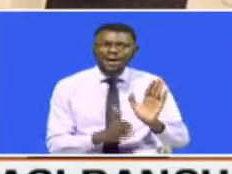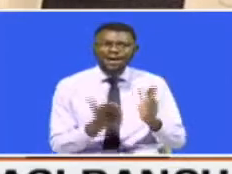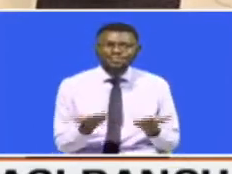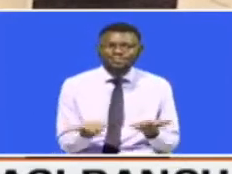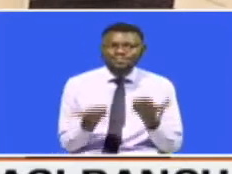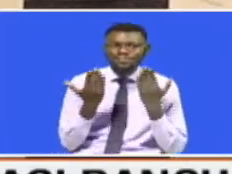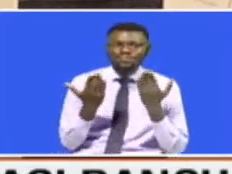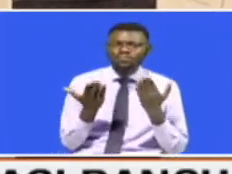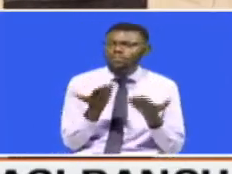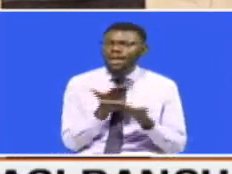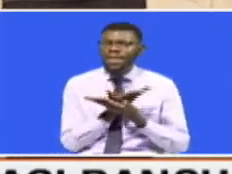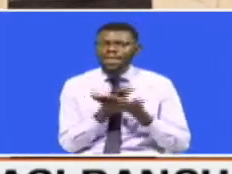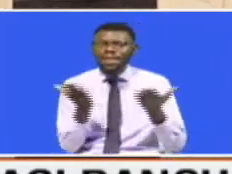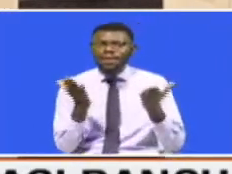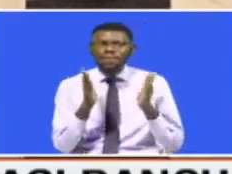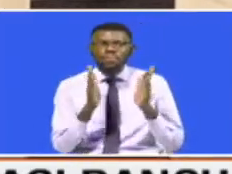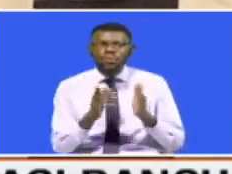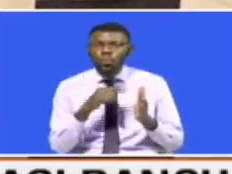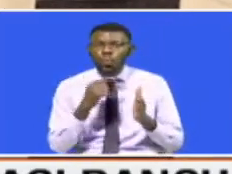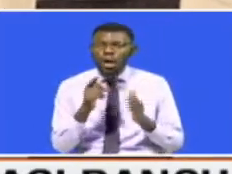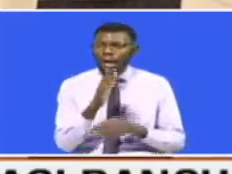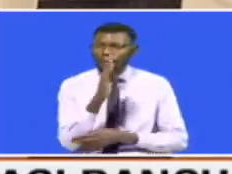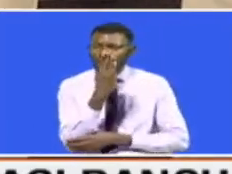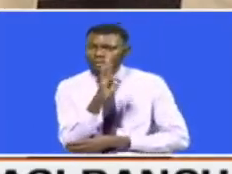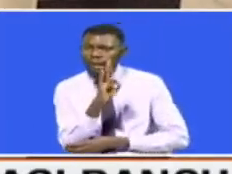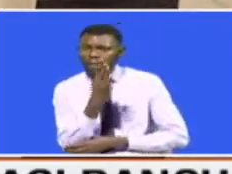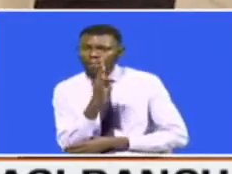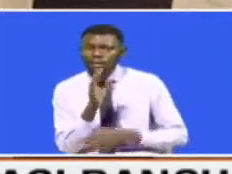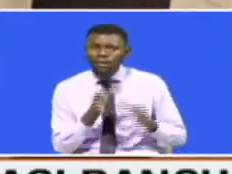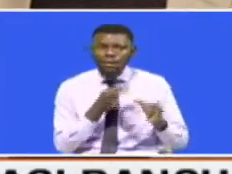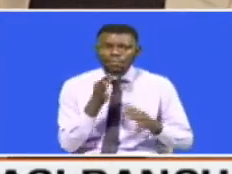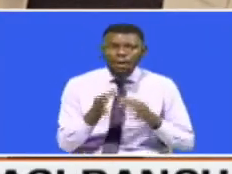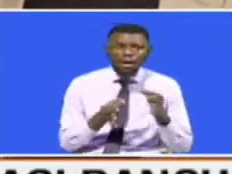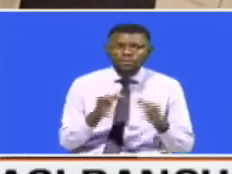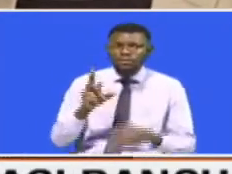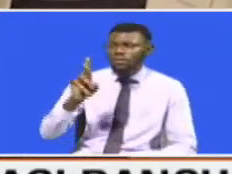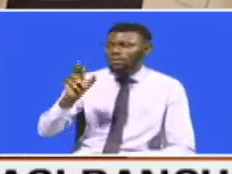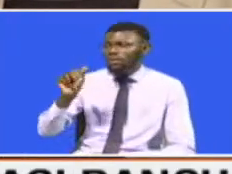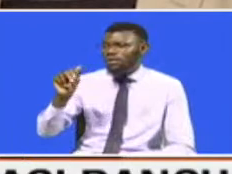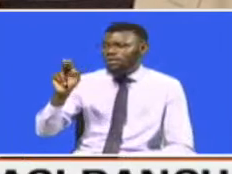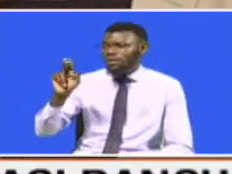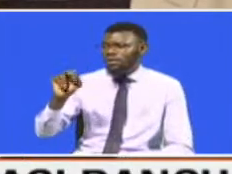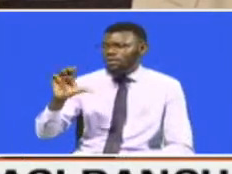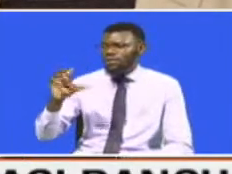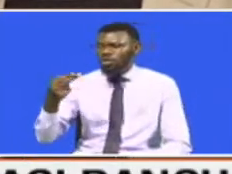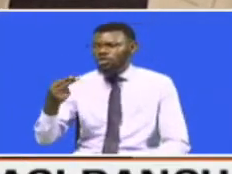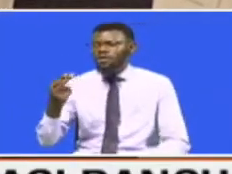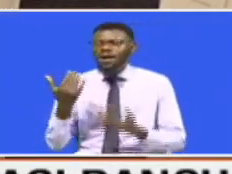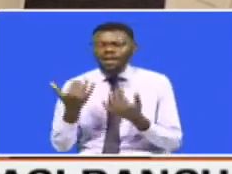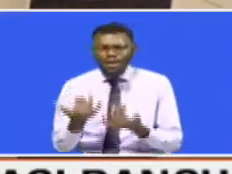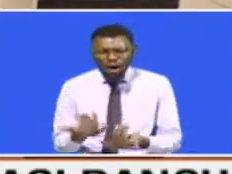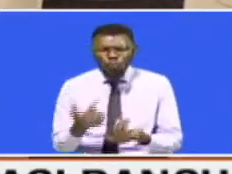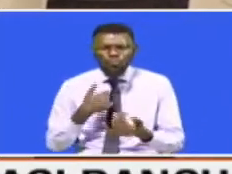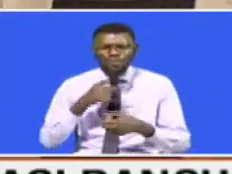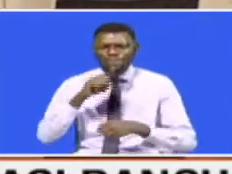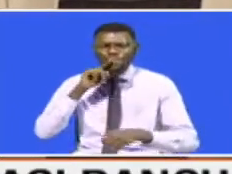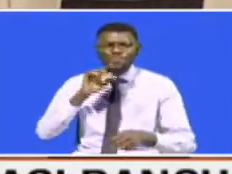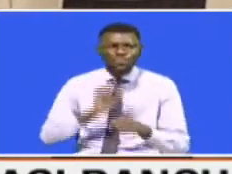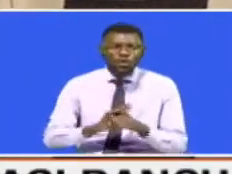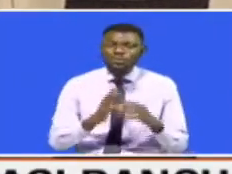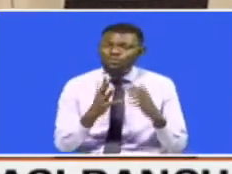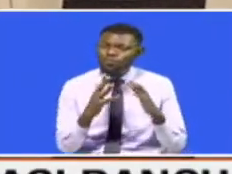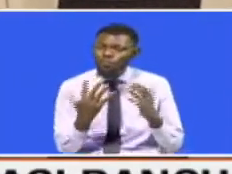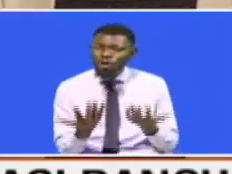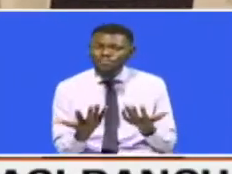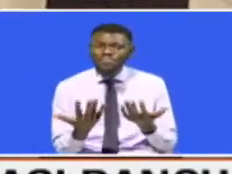Mtu yeyote aliyekuwa na tashwishi na Embakasi Ranching, saa hii ningetaka kuwahakikisha, na hii